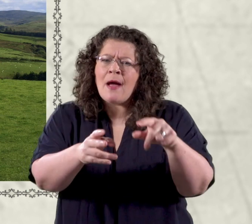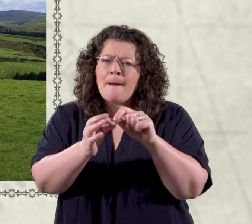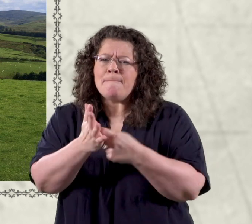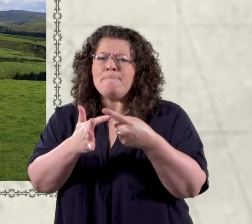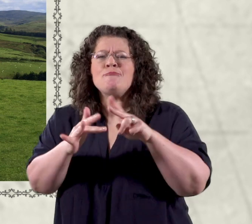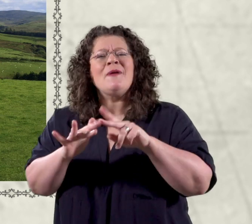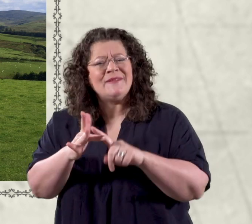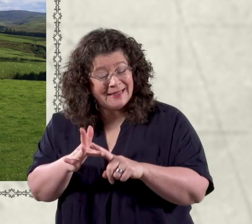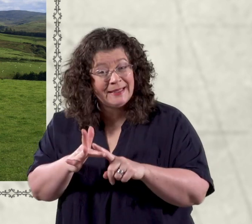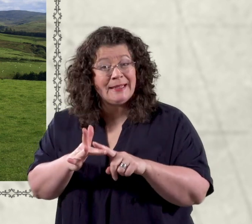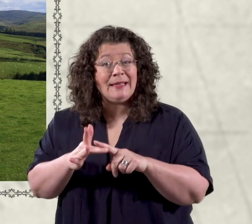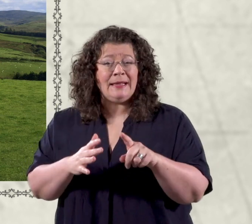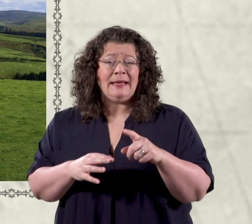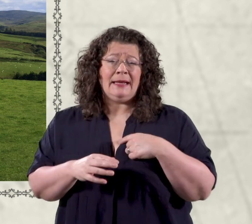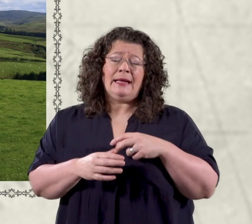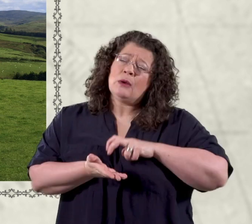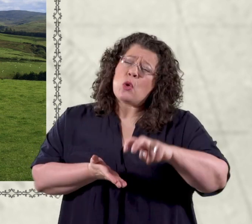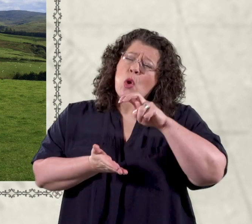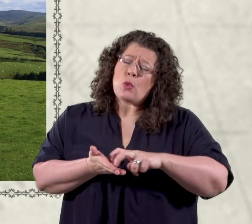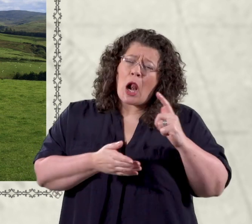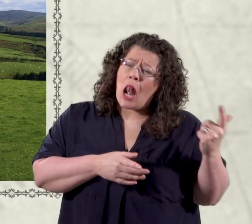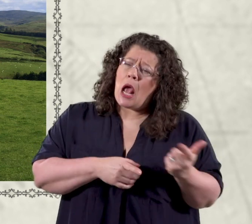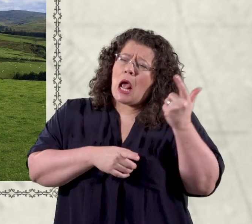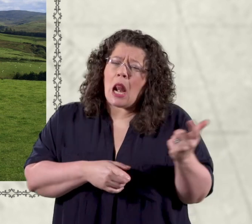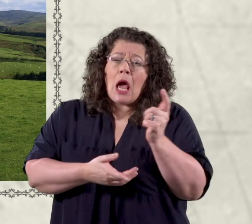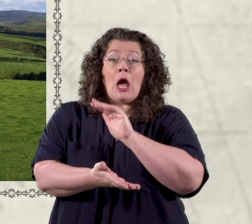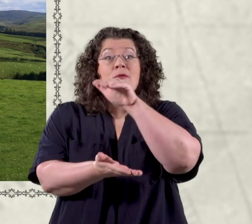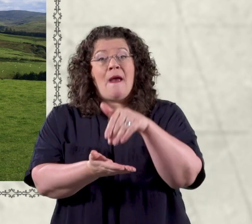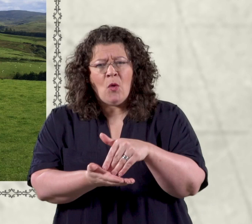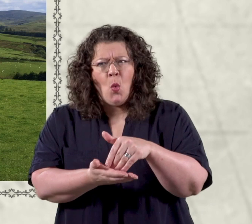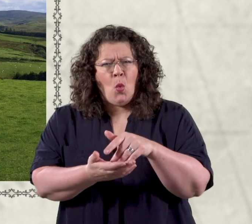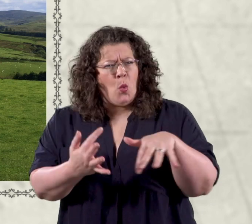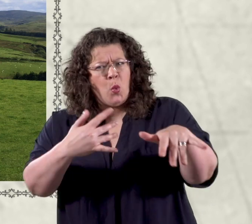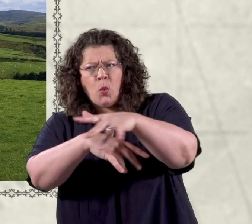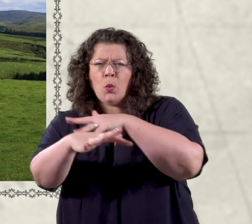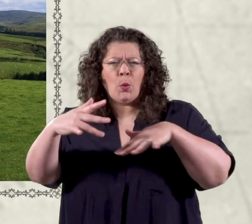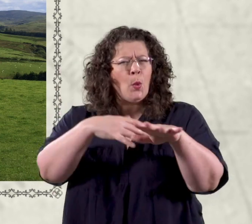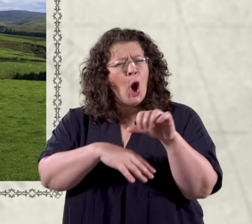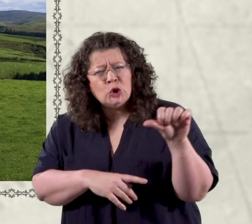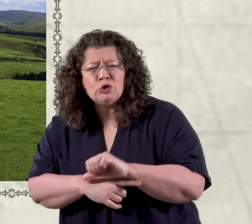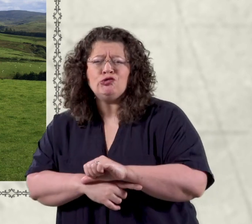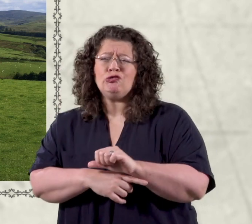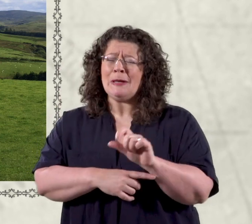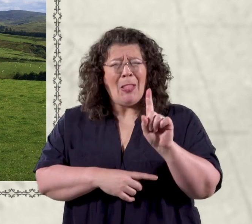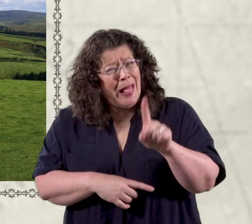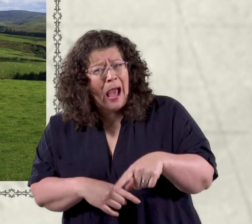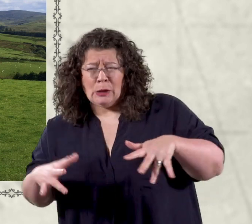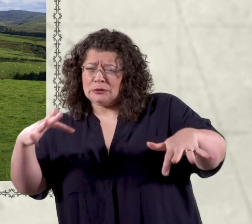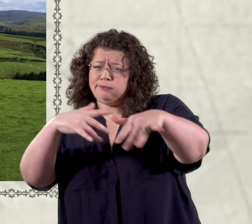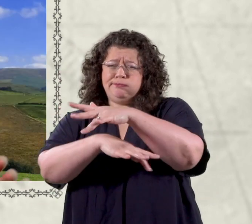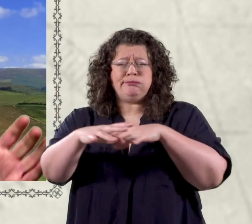i Dewi ger yr afon Brefi, ynddo? A pan gyrhaeddes i, roedd yna gannoedd ar gannoedd o bobl yno'n fy